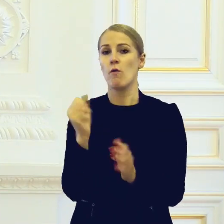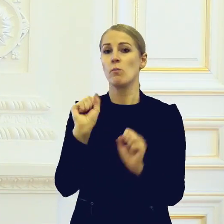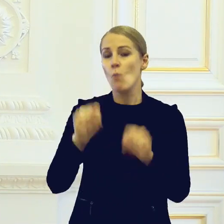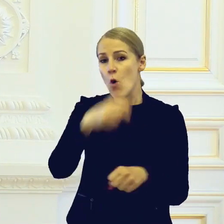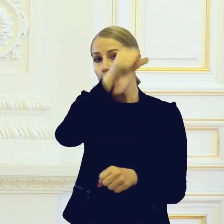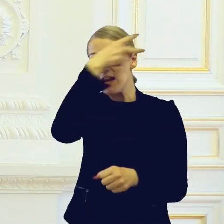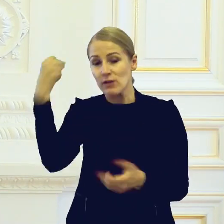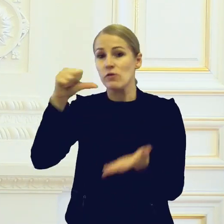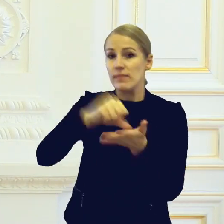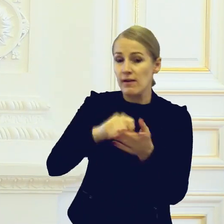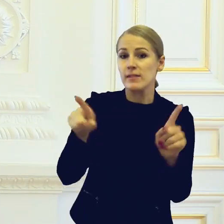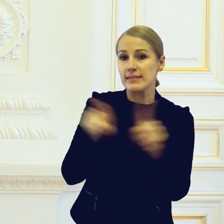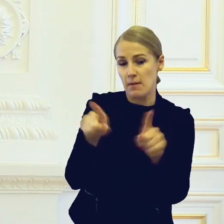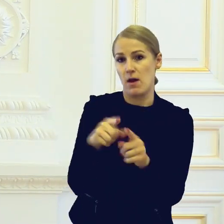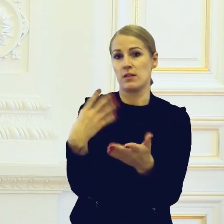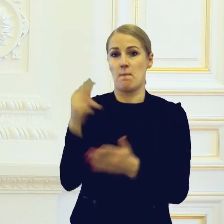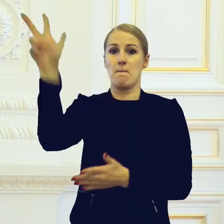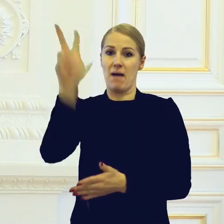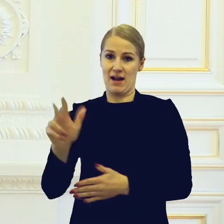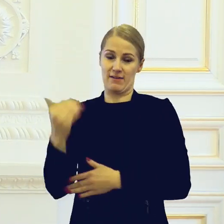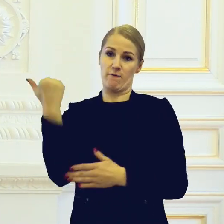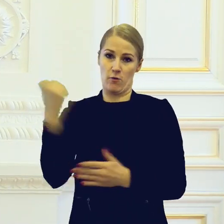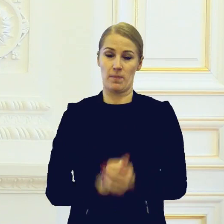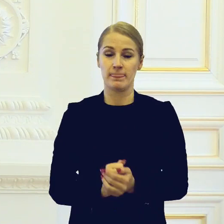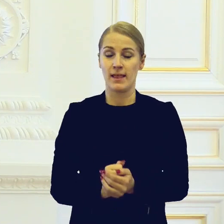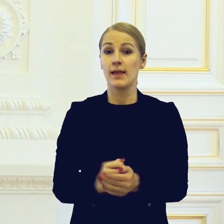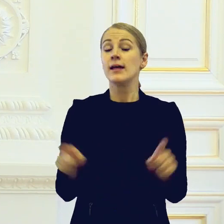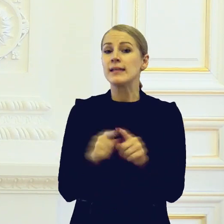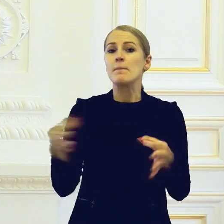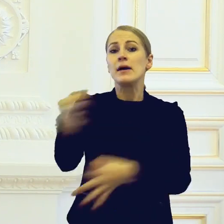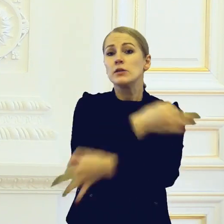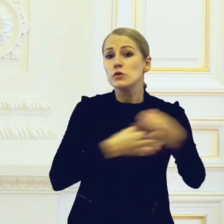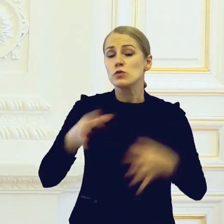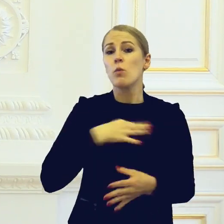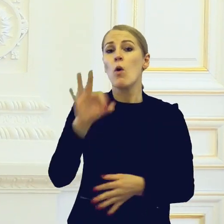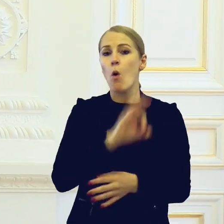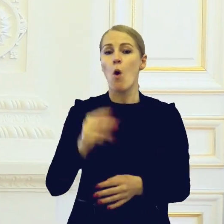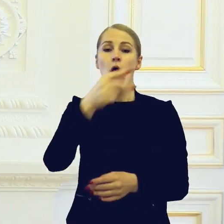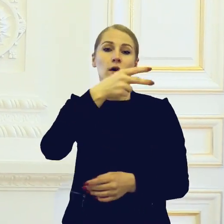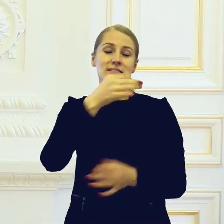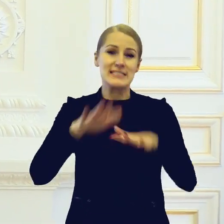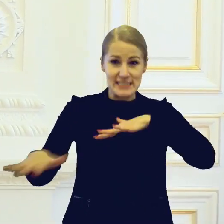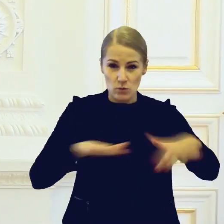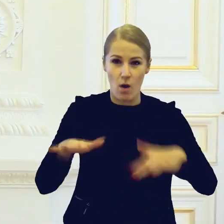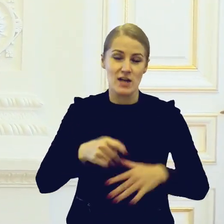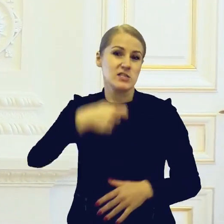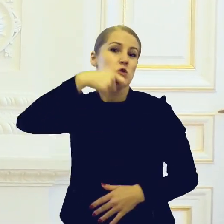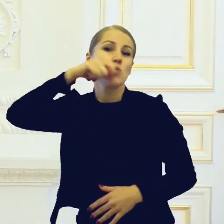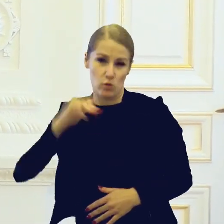regione. Aptarėme taip pat situaciją Ukrainoje, galima konflikto sprendimo